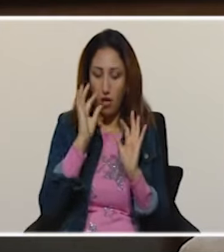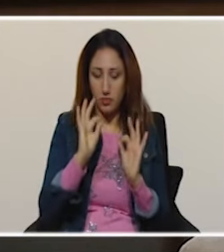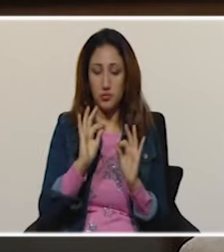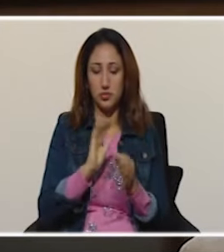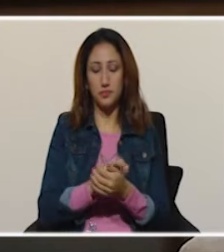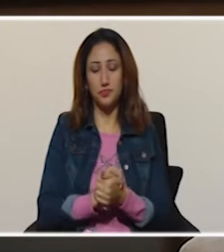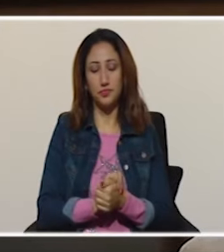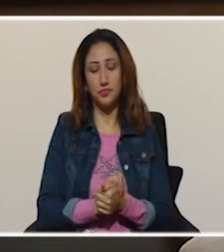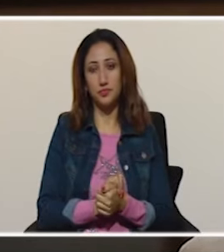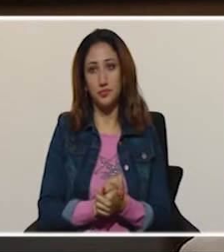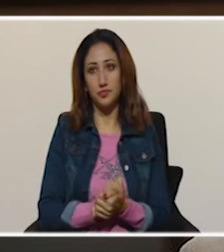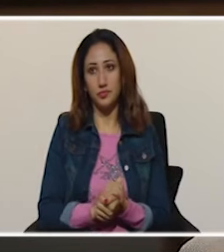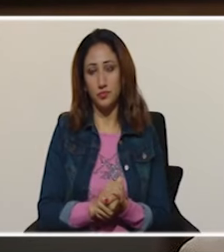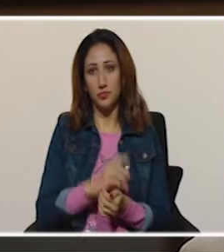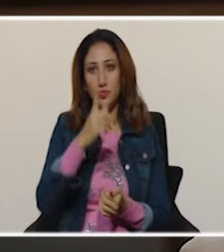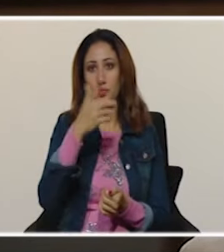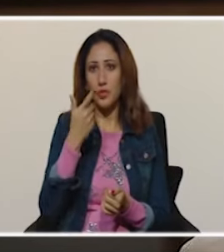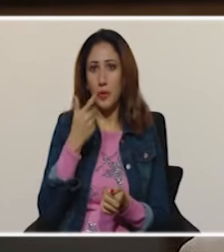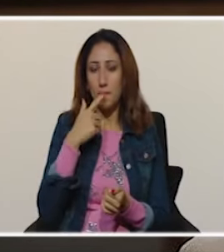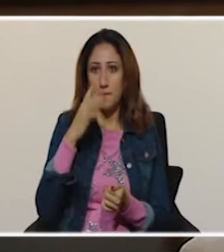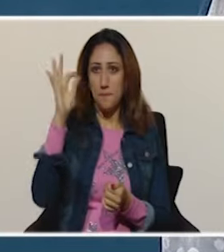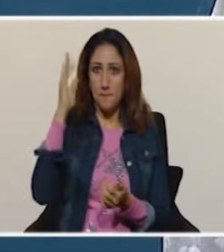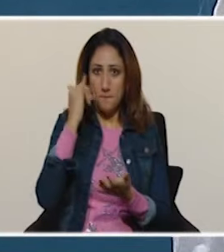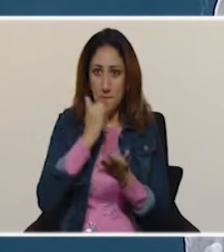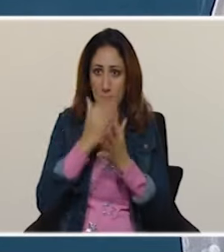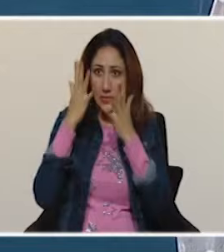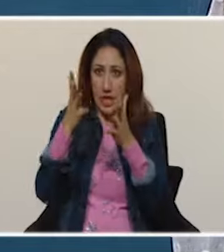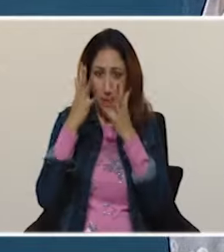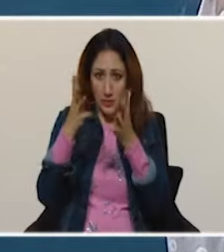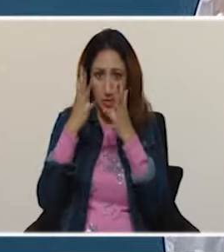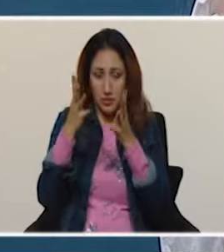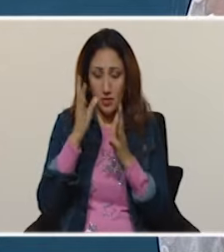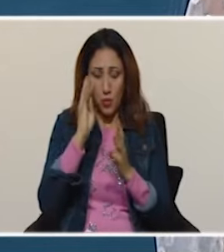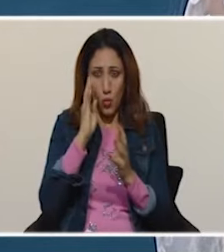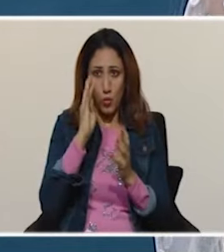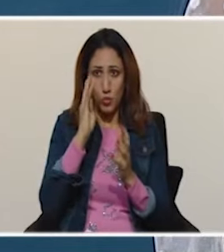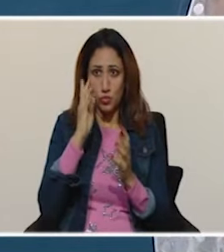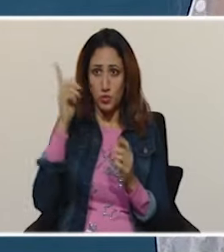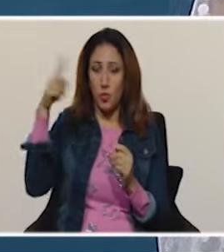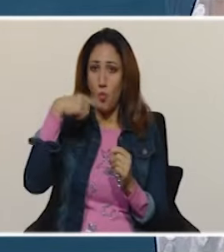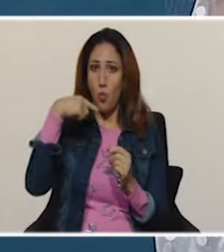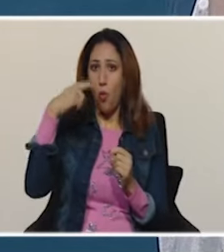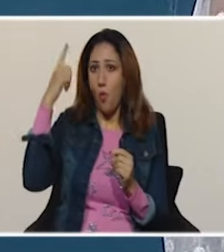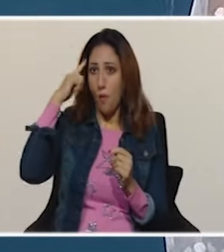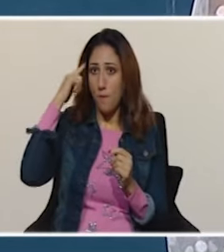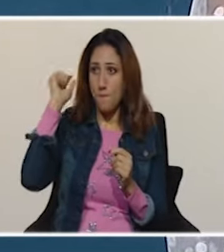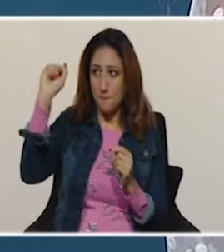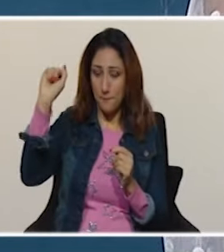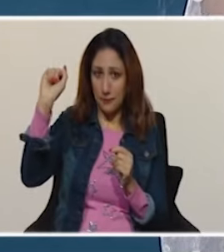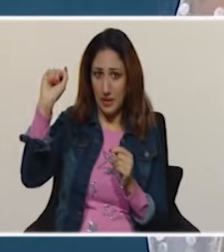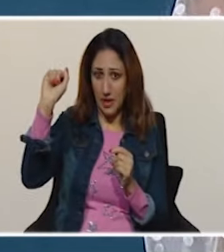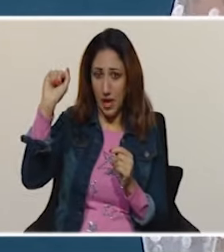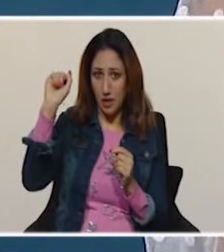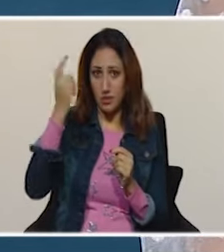ازاي مش بيشكمك يعني المقصود ايه مش بيشكمني؟ ما انا ما بخليت له مجي يعني انه هو يقول رايه هيك، لا مرات انه مرات بيصير على